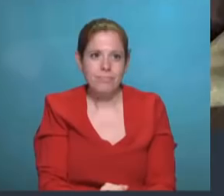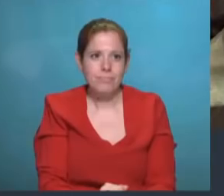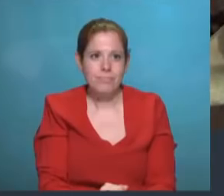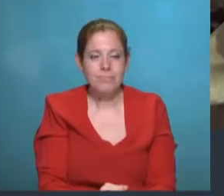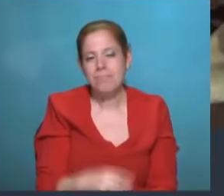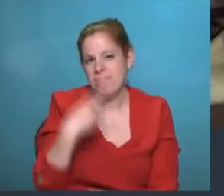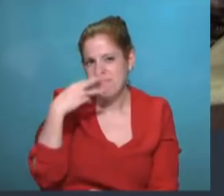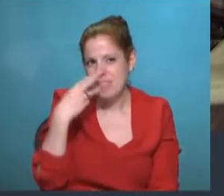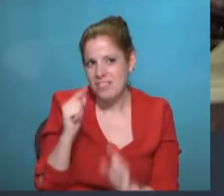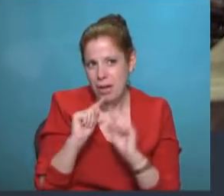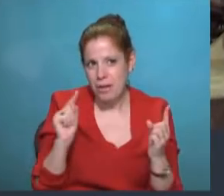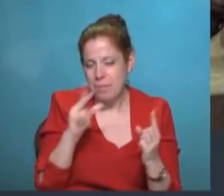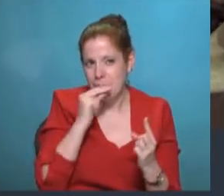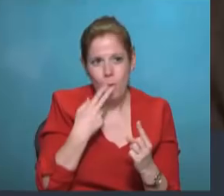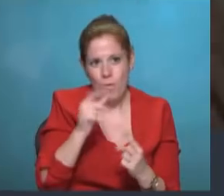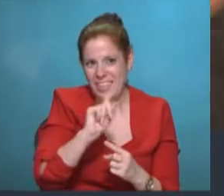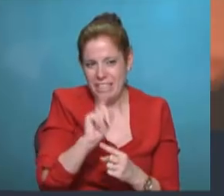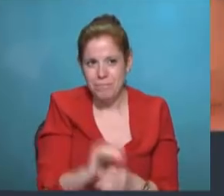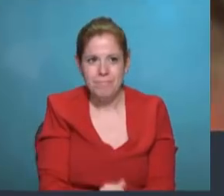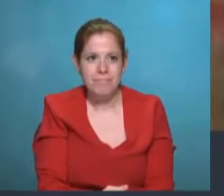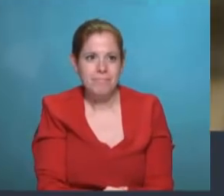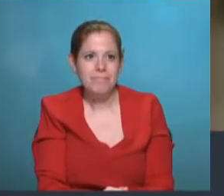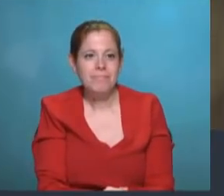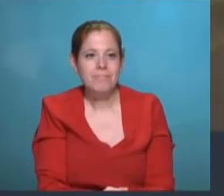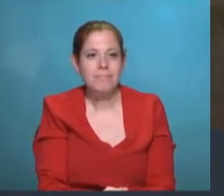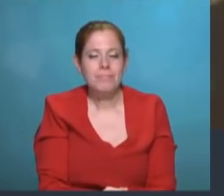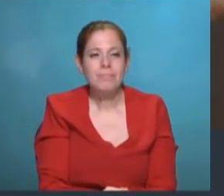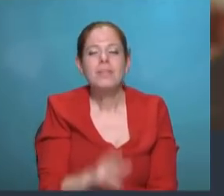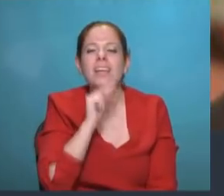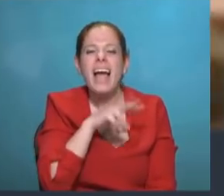מייסה, אריסה שו טומאט זה מניפי. Yes, yes, no, no!